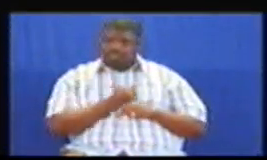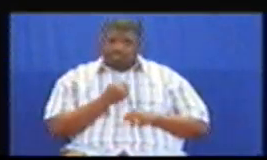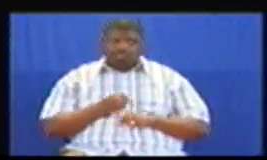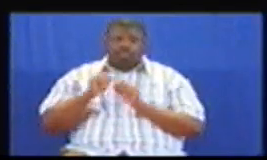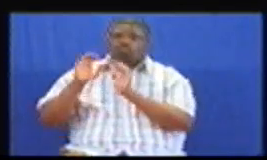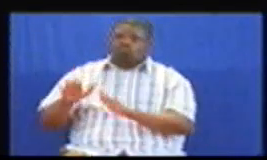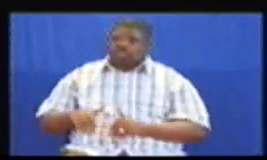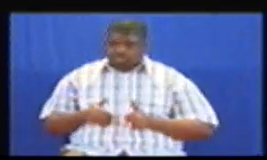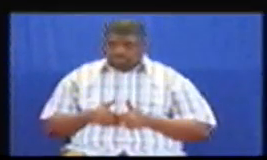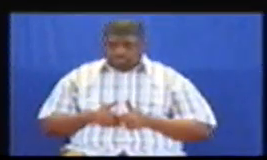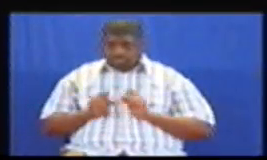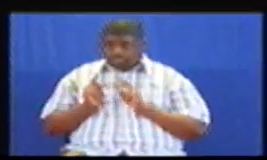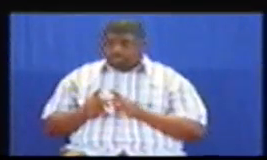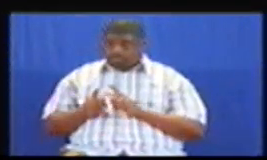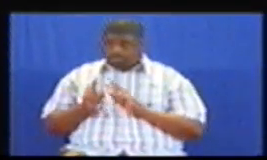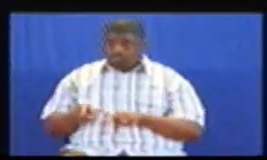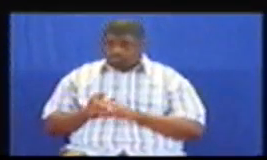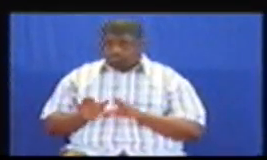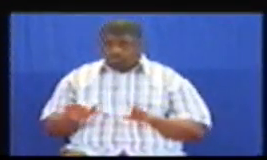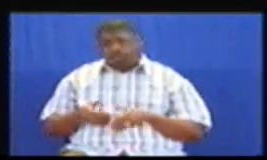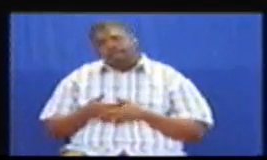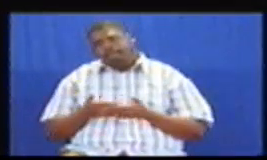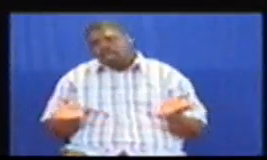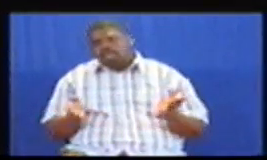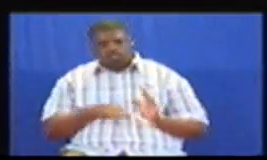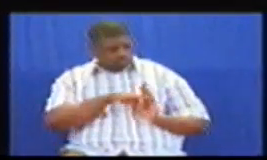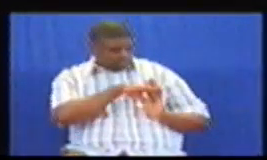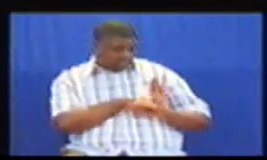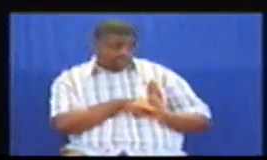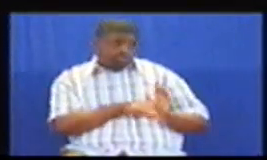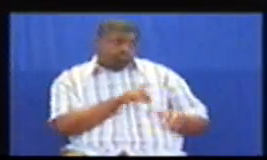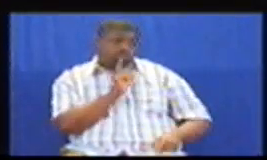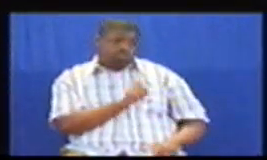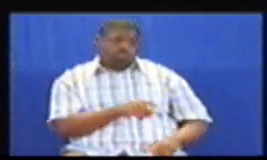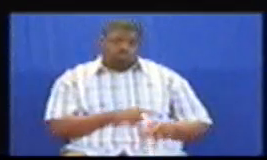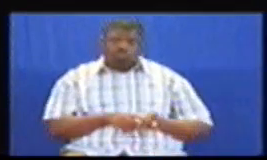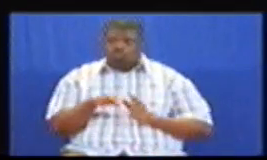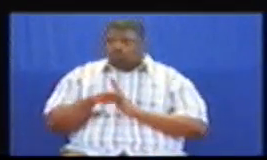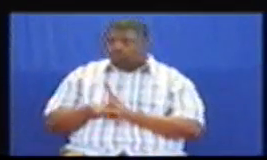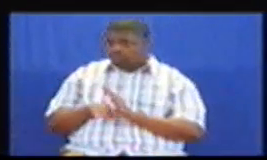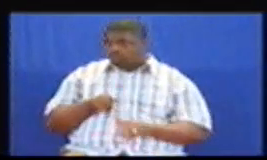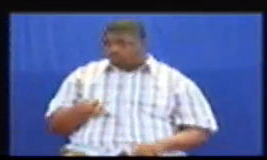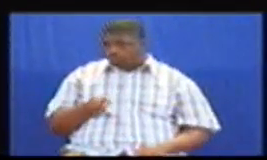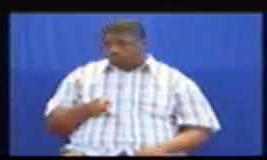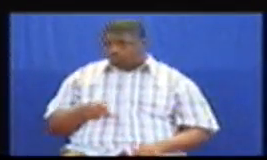Na kwa hiyo kama ziko consensus, basi utaratibu upo, utaratibu huo